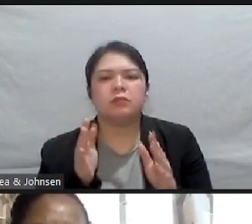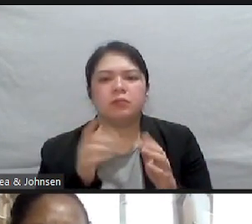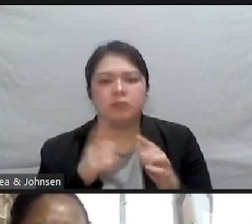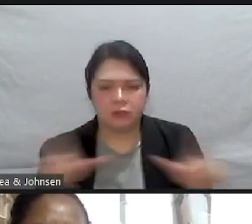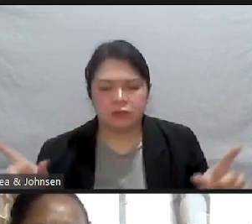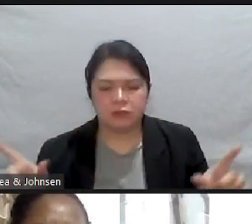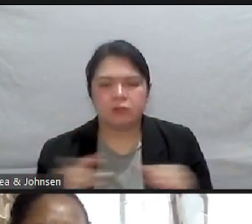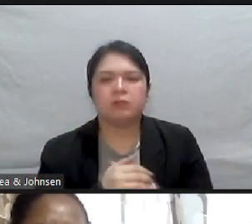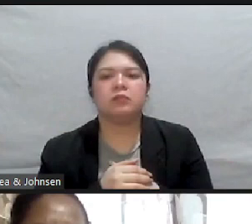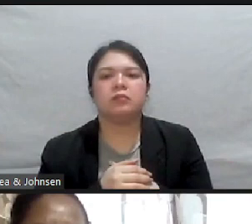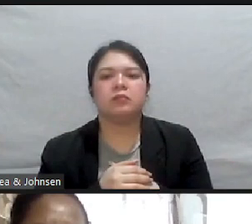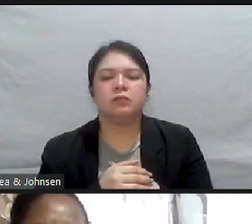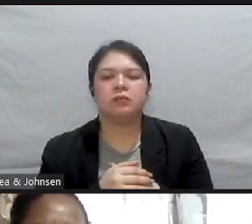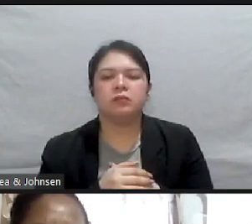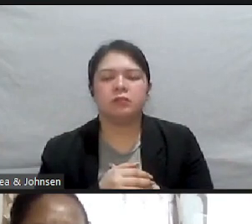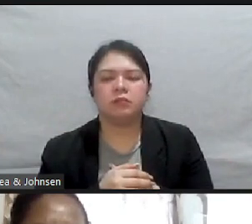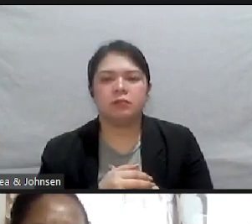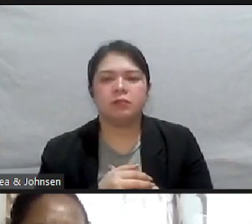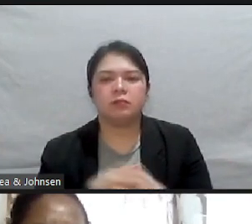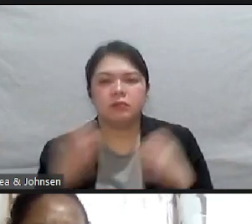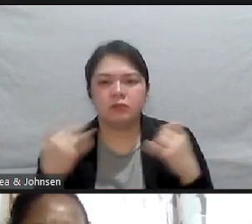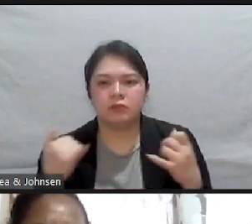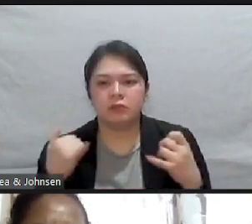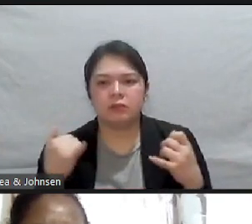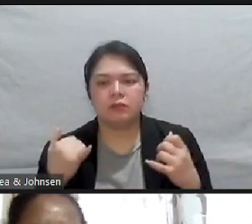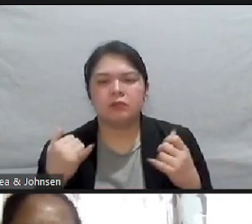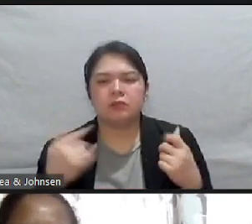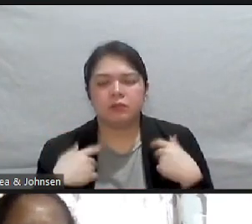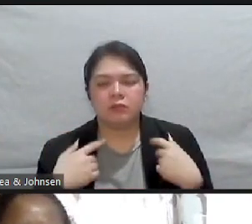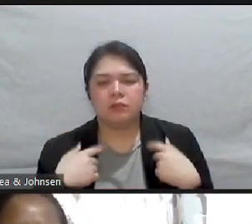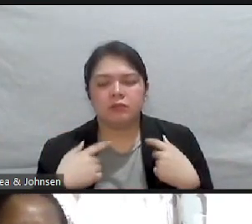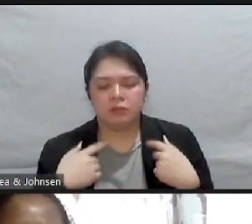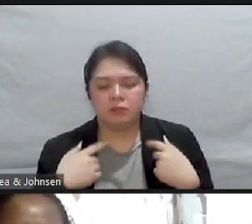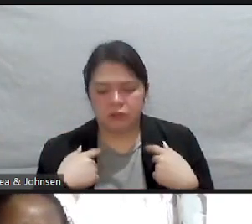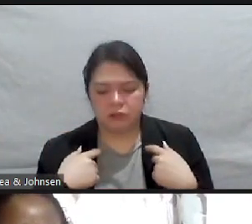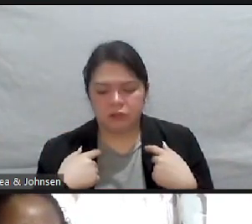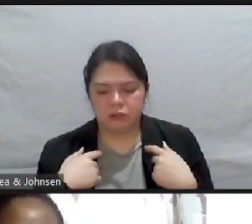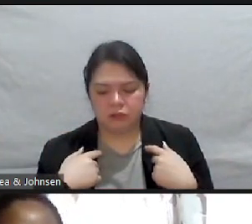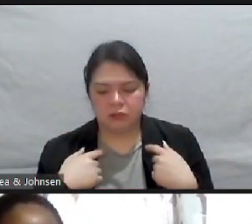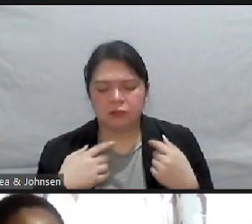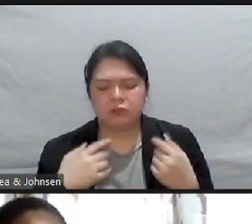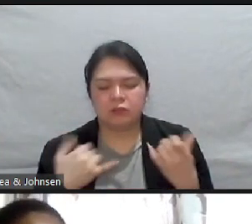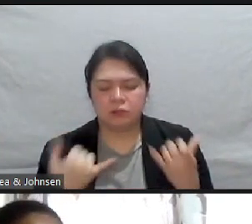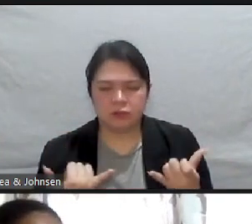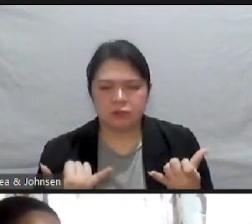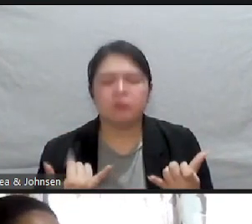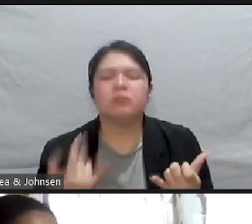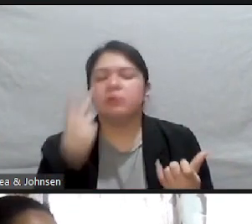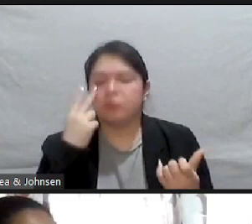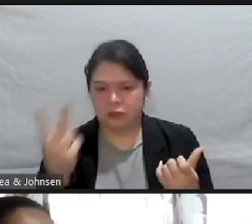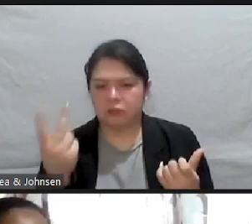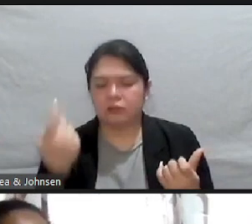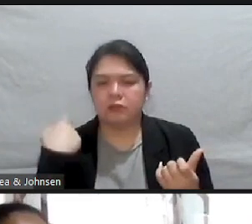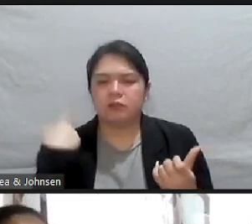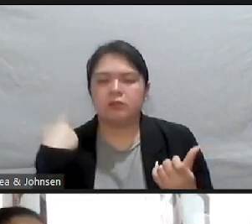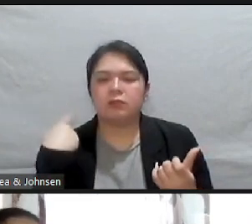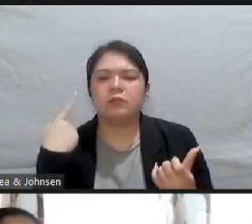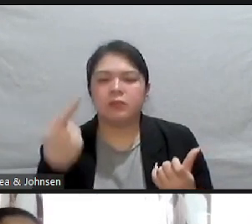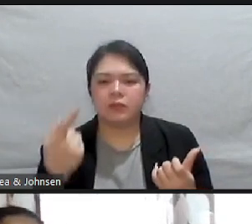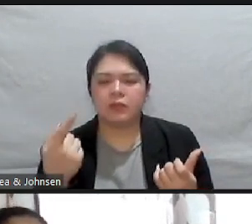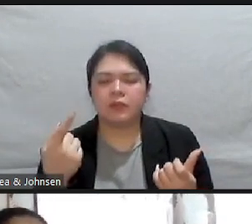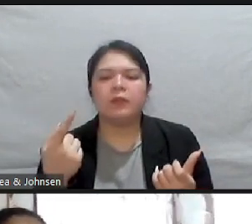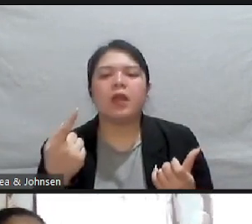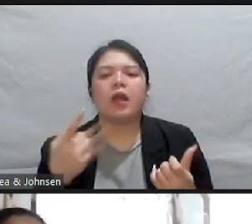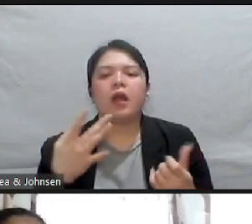dialekto o wika, no? Na pagkakakilanlan sana sa kanila bilang mga mangyan. Makikita ito sa mga pamayanang mangyan